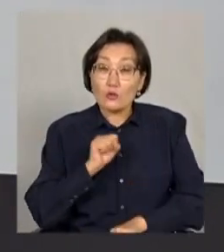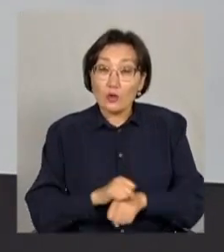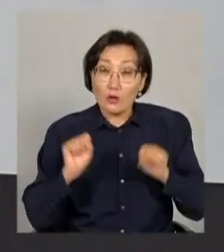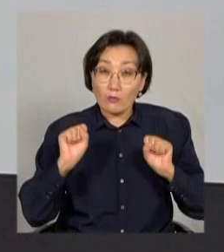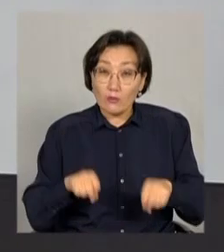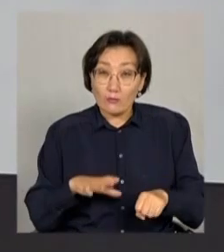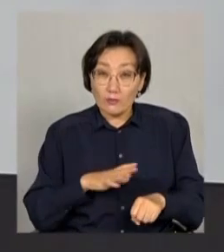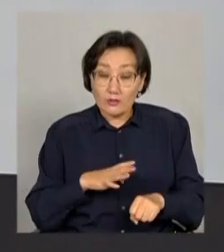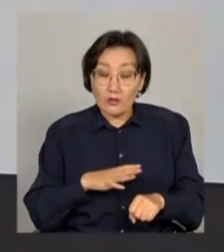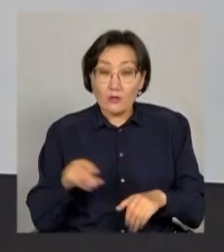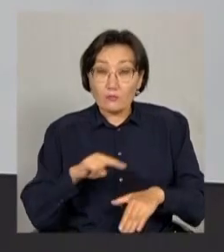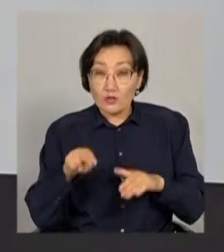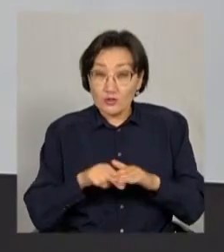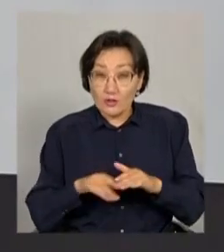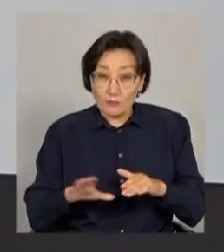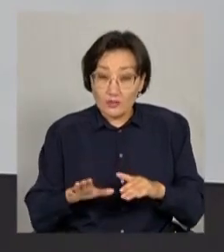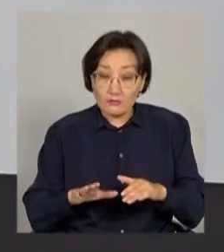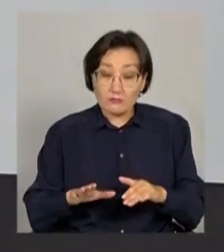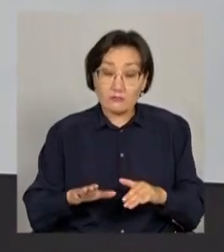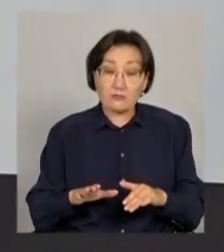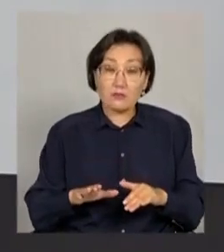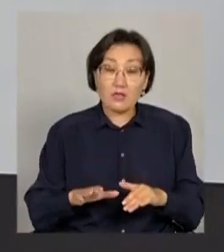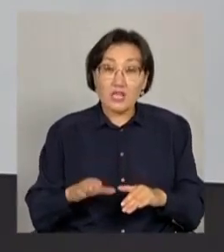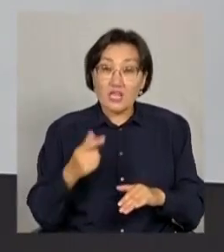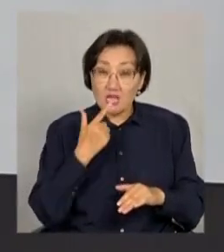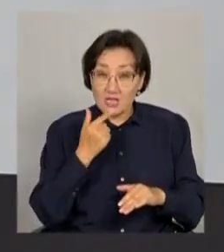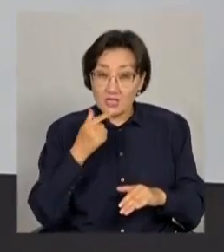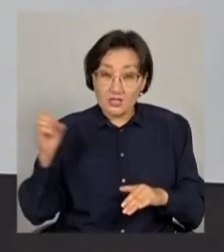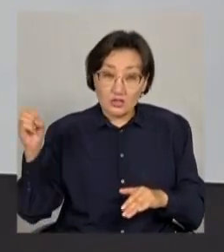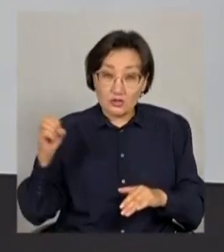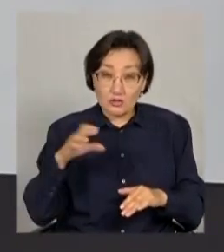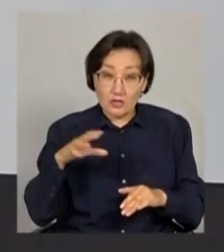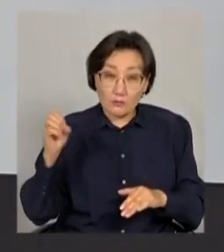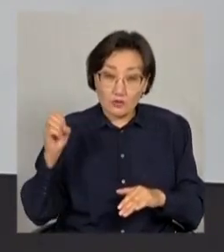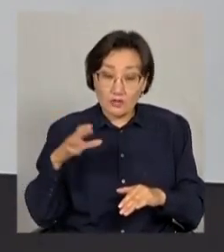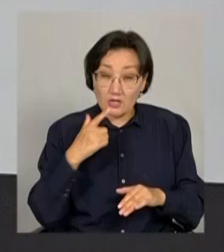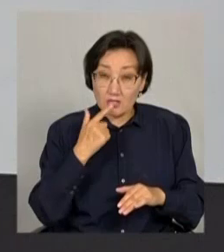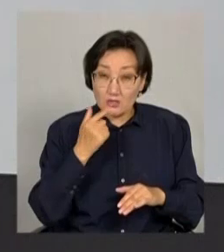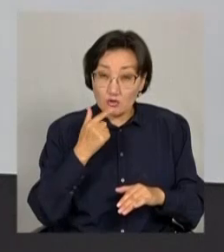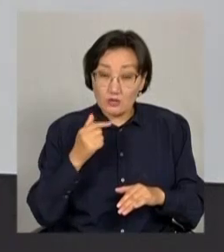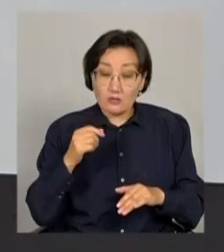менменнікке салынып кіріп қызыл бағдаршамның қызыл түсіне